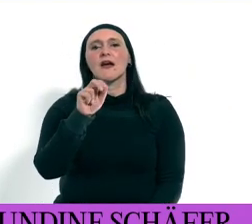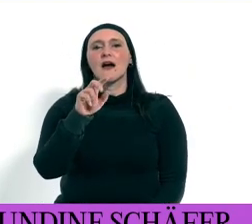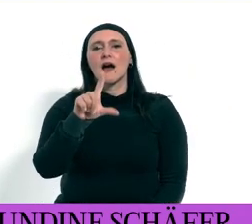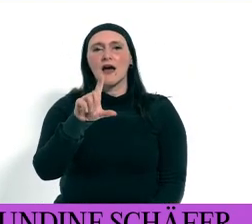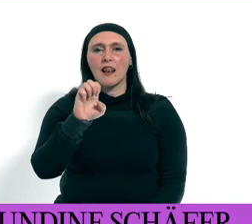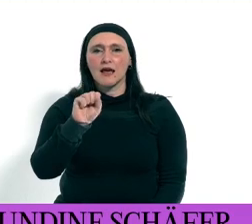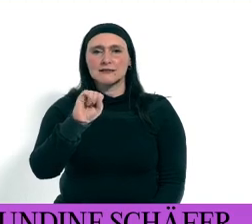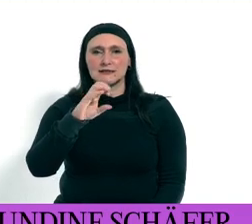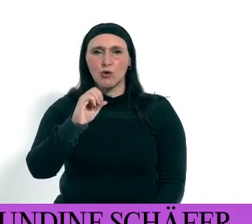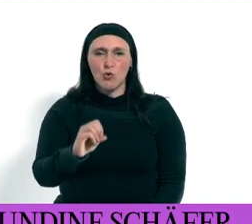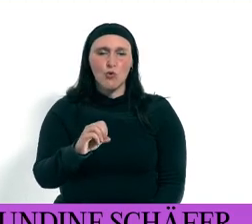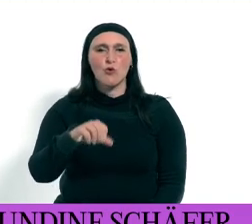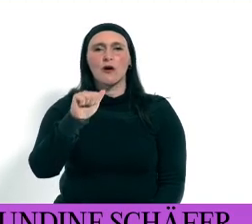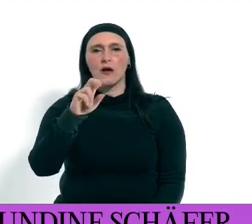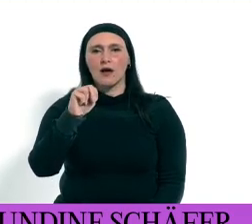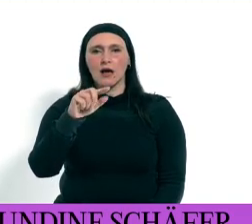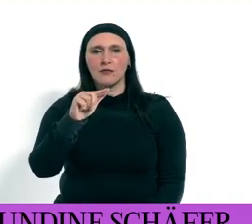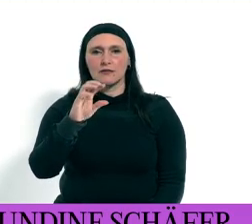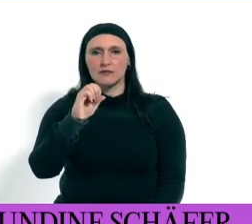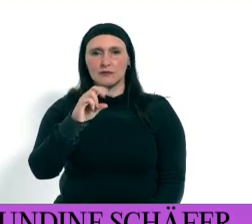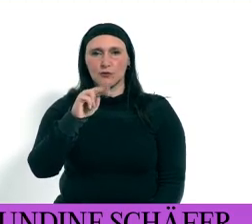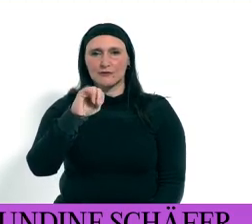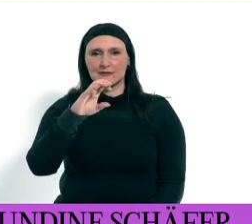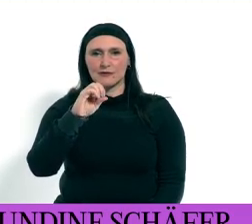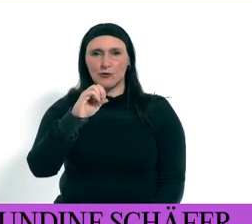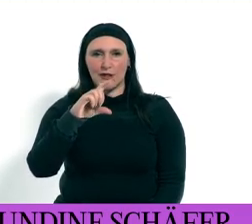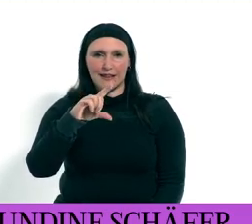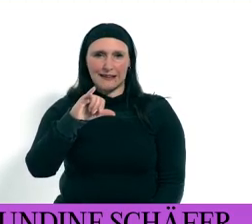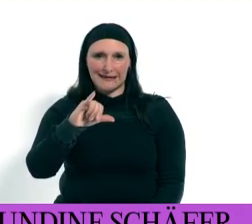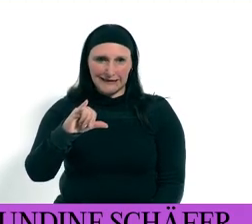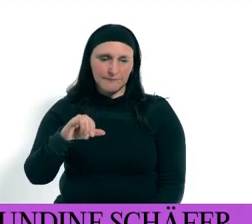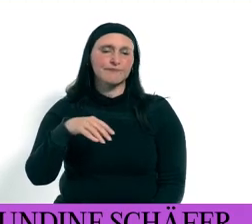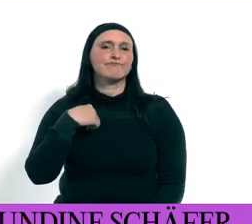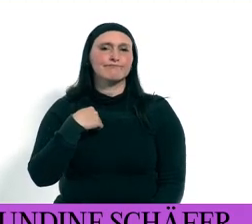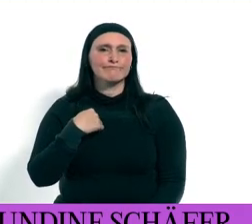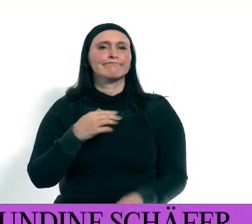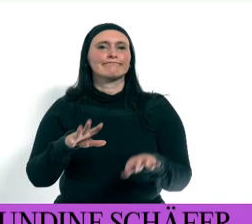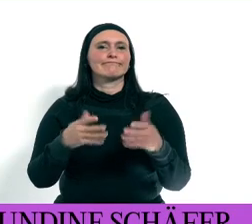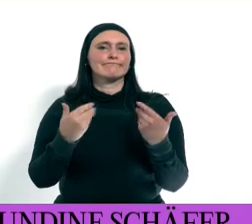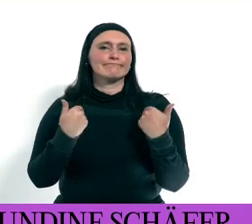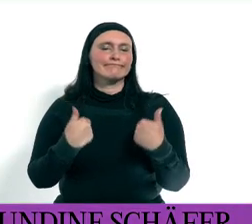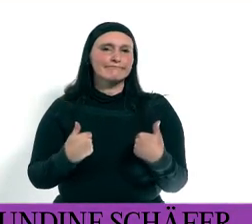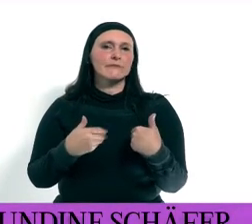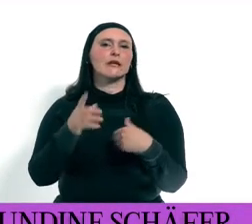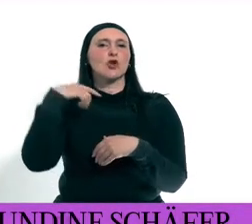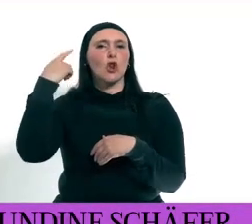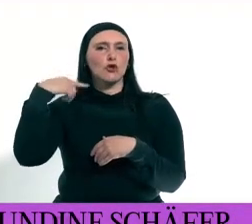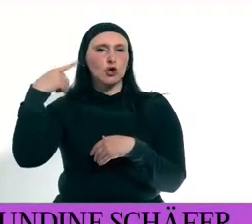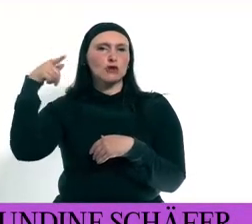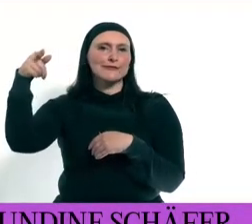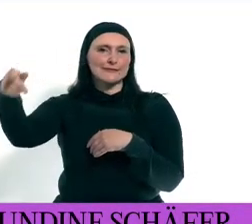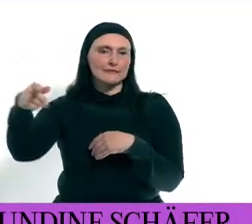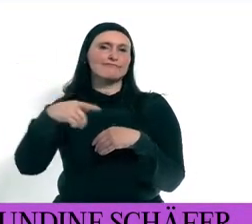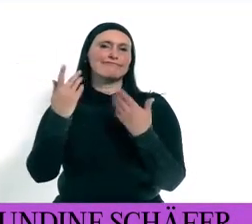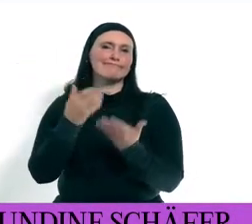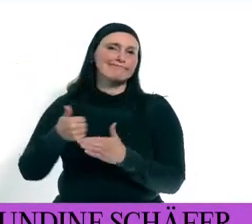bin Alessio Antonioli und ich leite Gasworks in London. Das ist